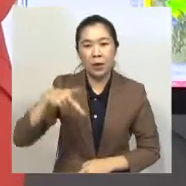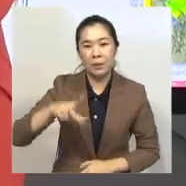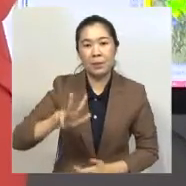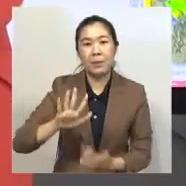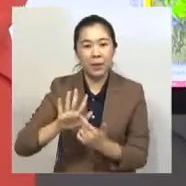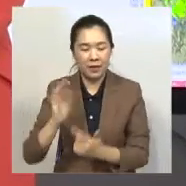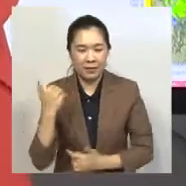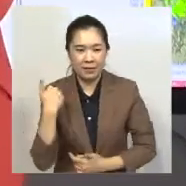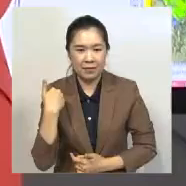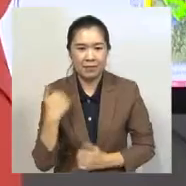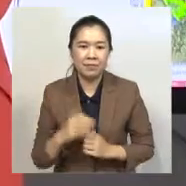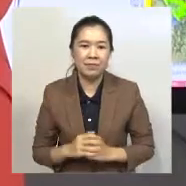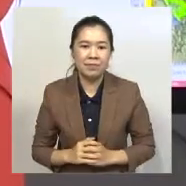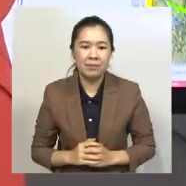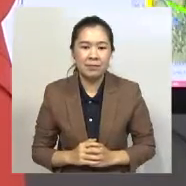วิภานี่ผม